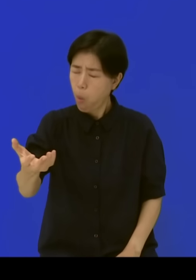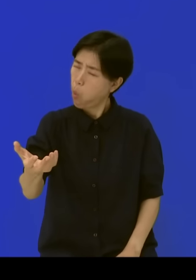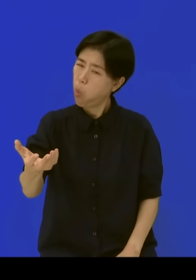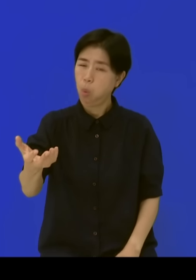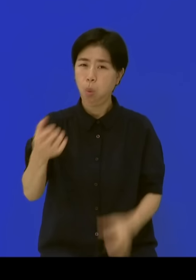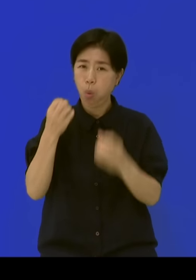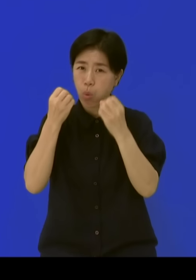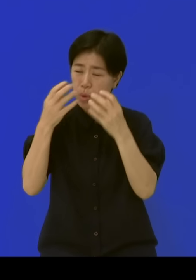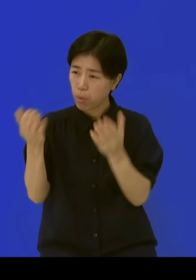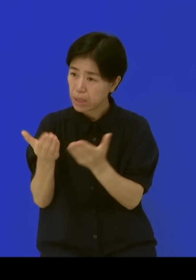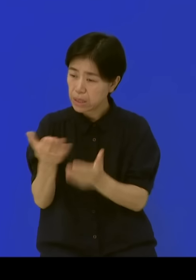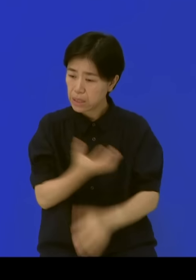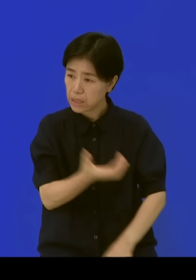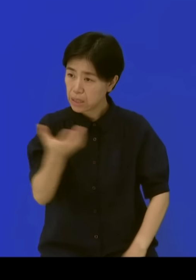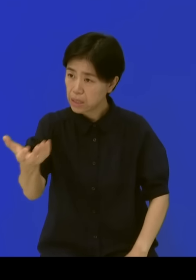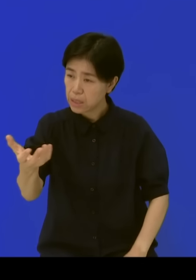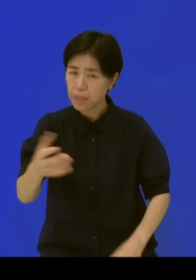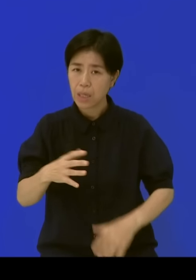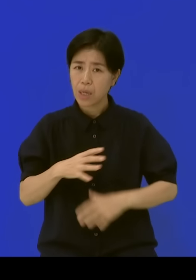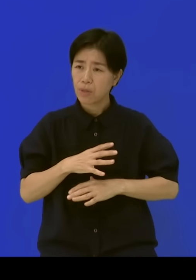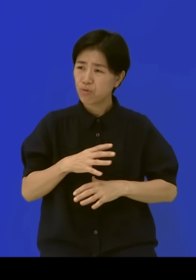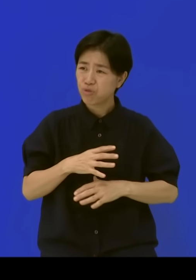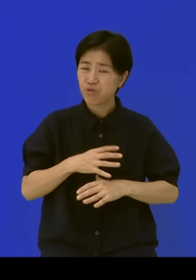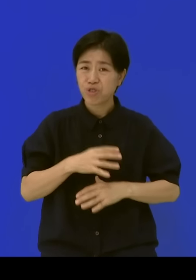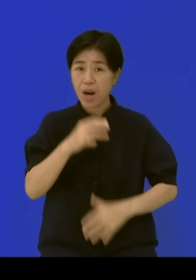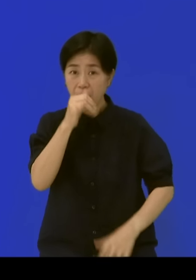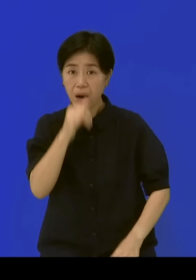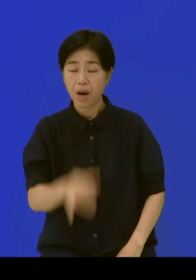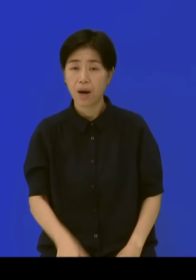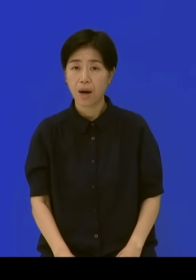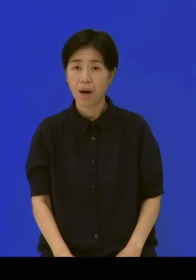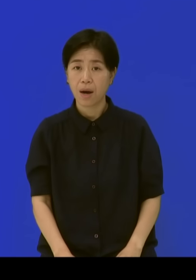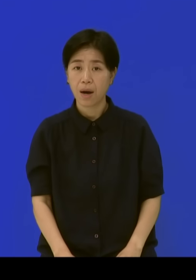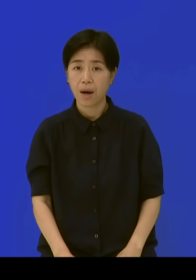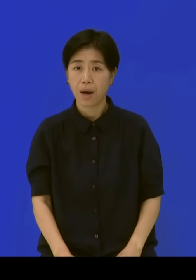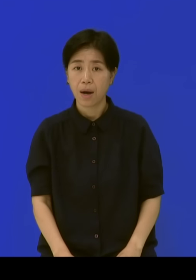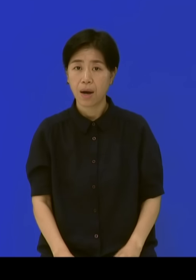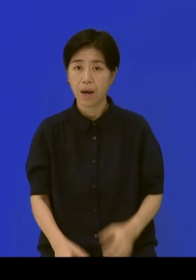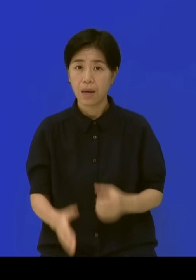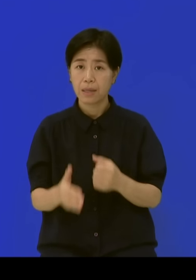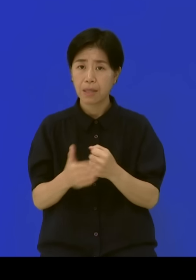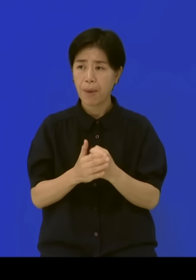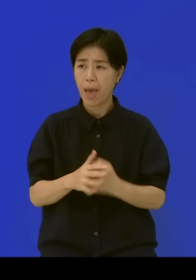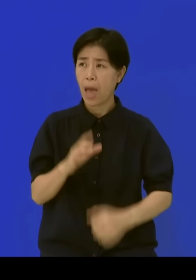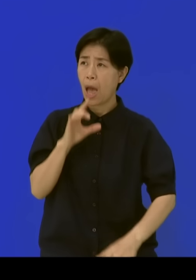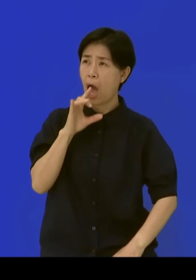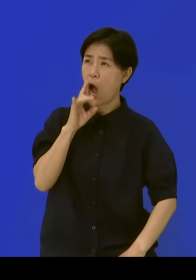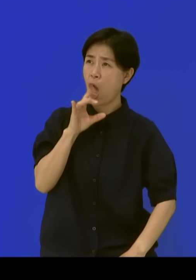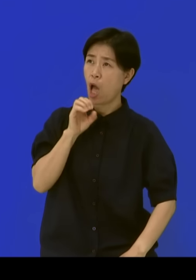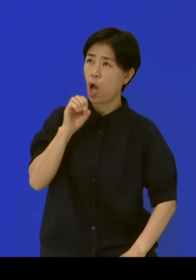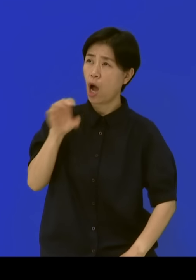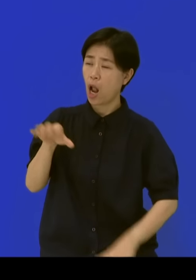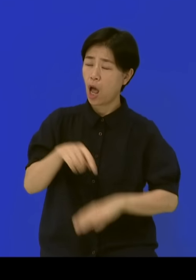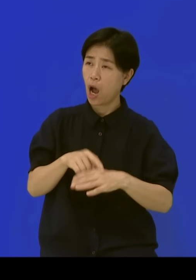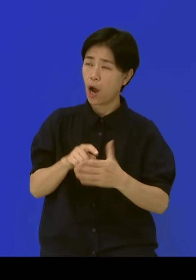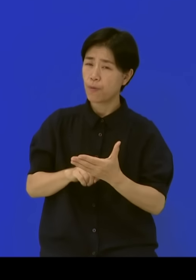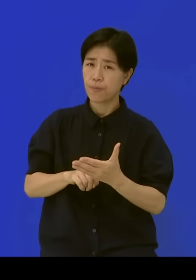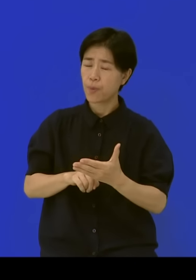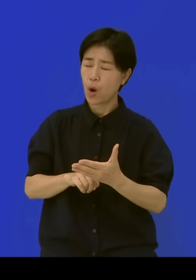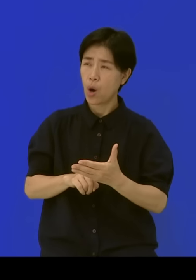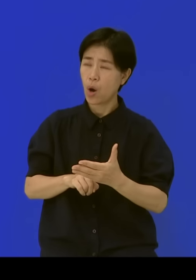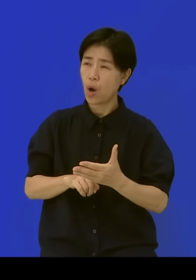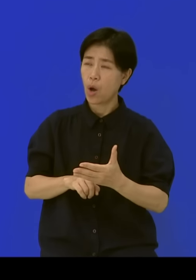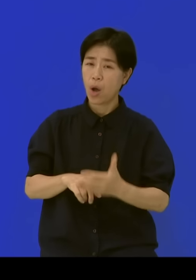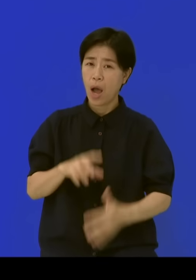네. 두렵고 내 삶의 터전을 다 떠나는 일이니까 네. 이렇게 마음이 어렵다고 말할 수 있어야 되는데 그